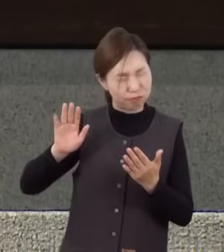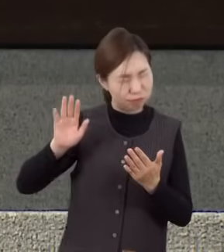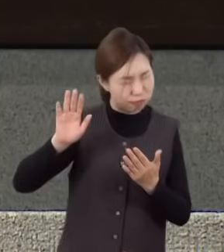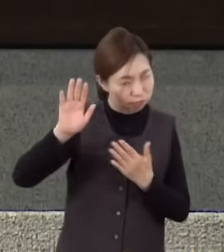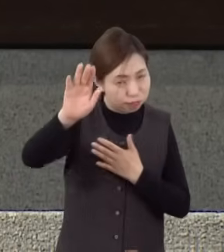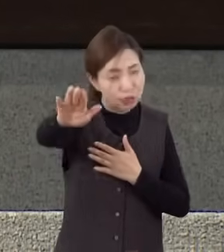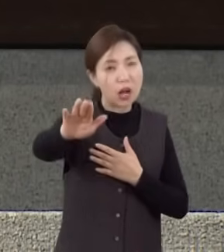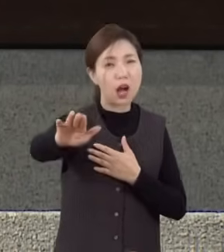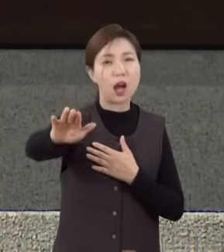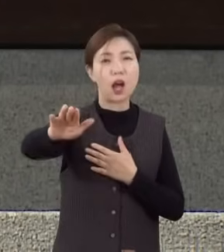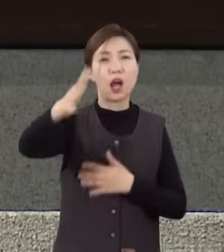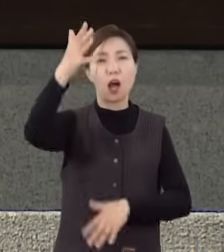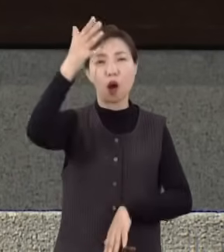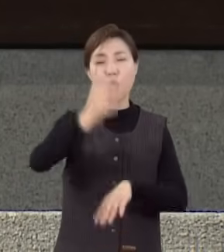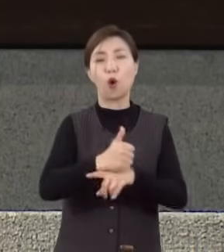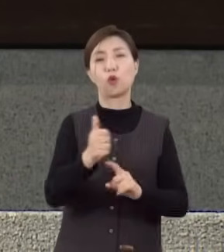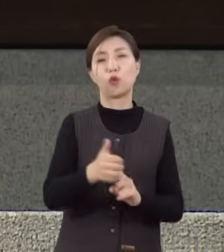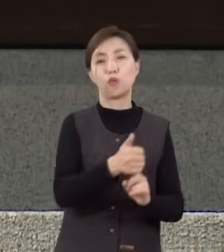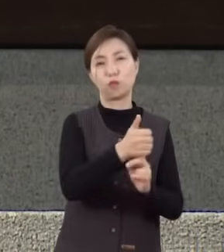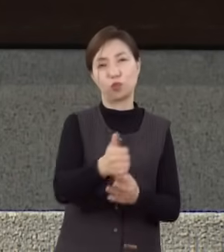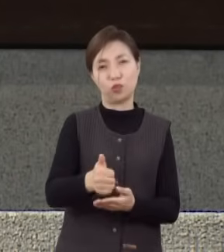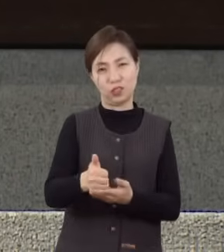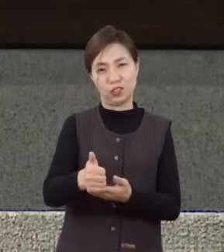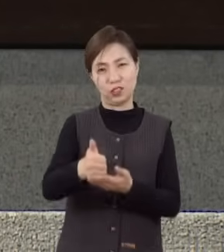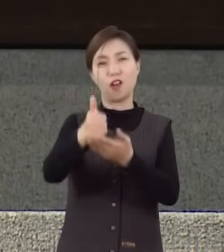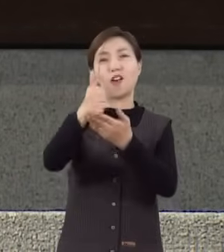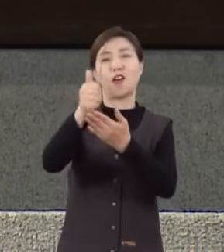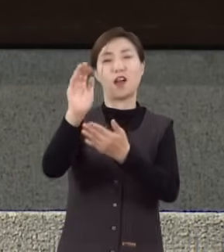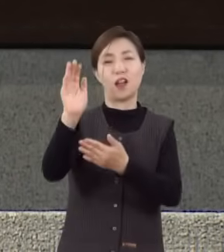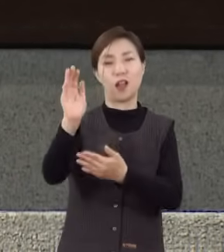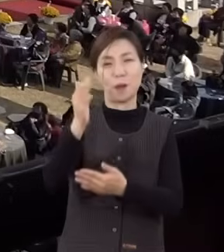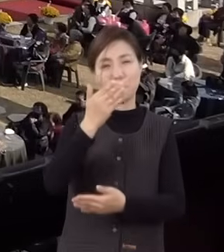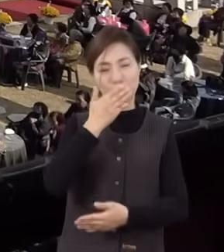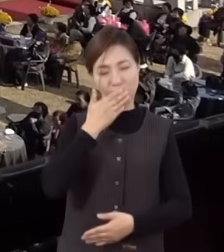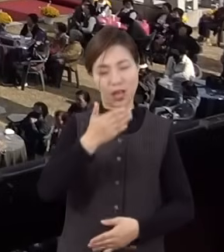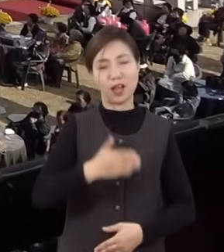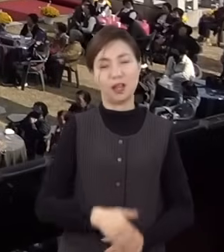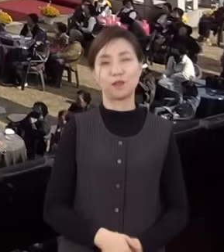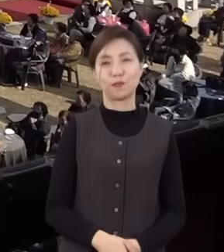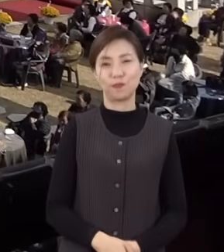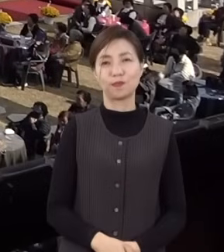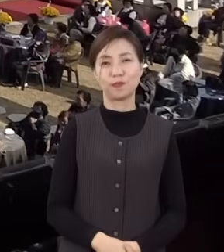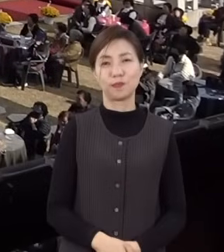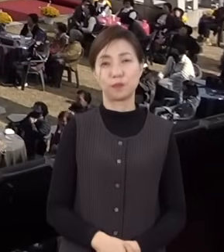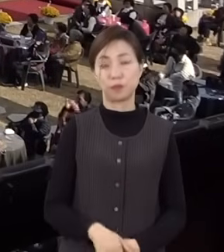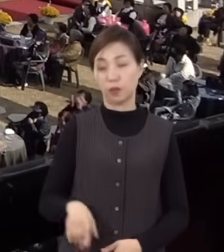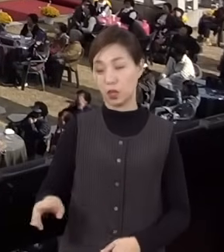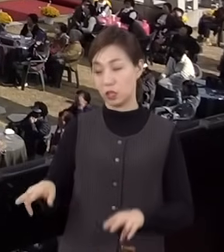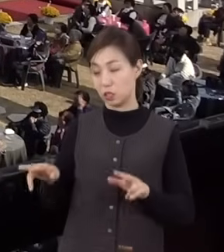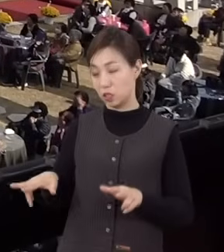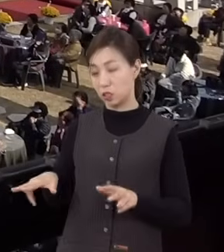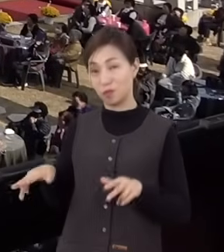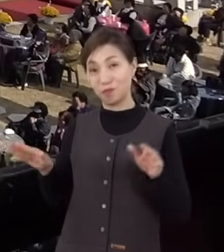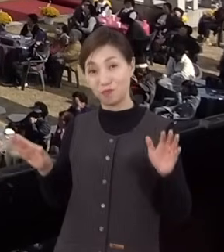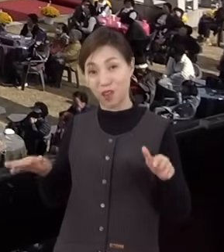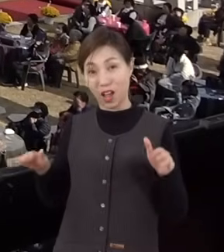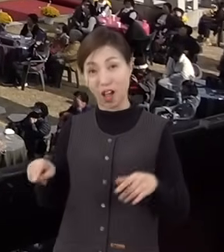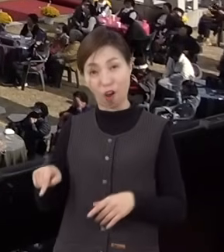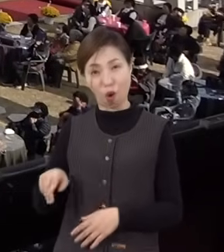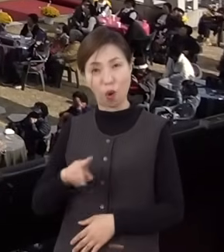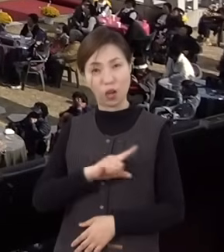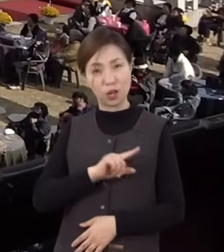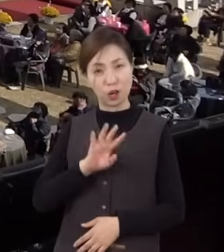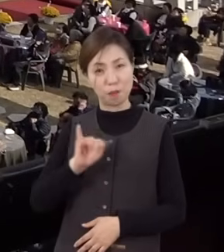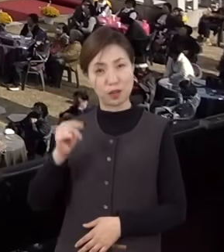부처님이 되실 것이다. 비둘기가 머나먼 미래